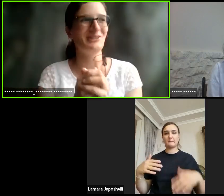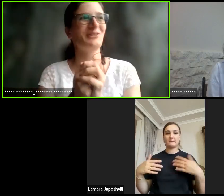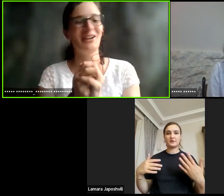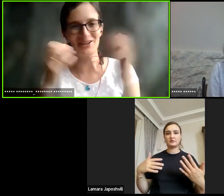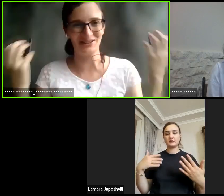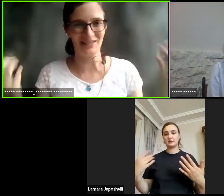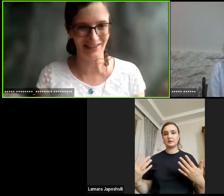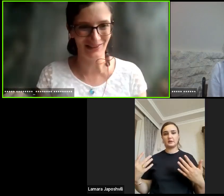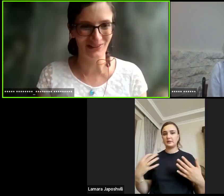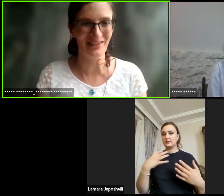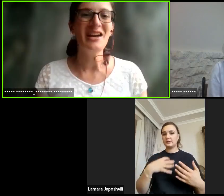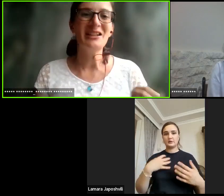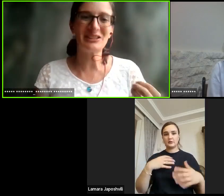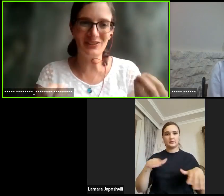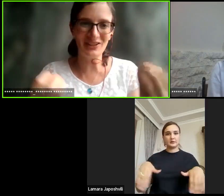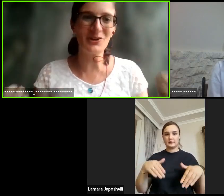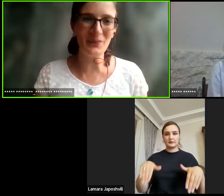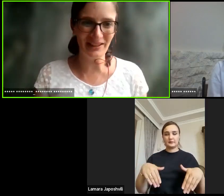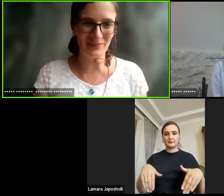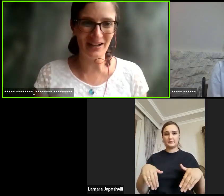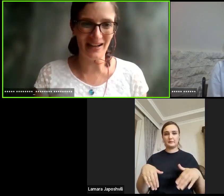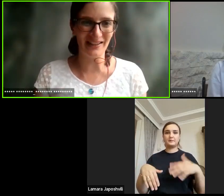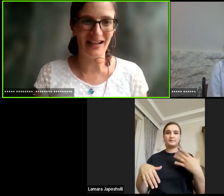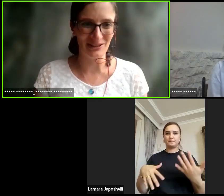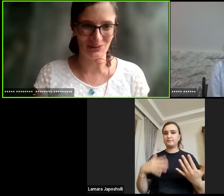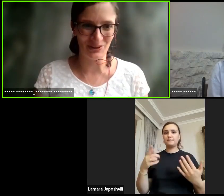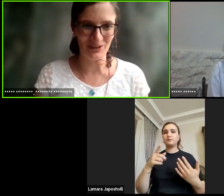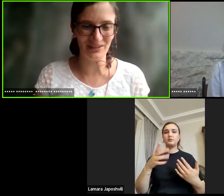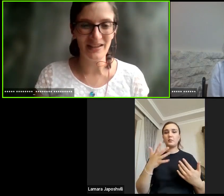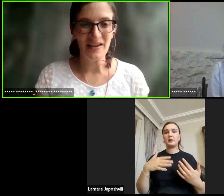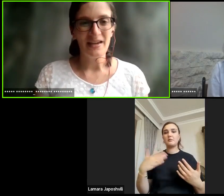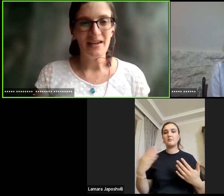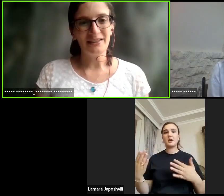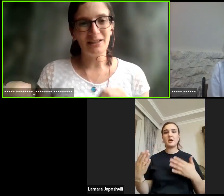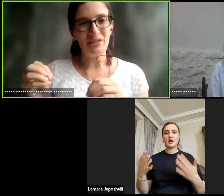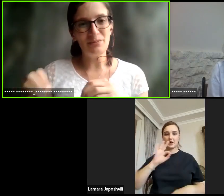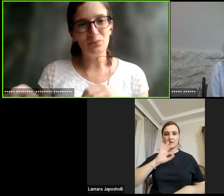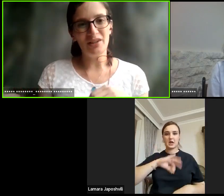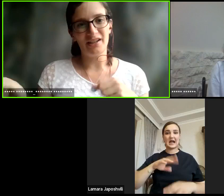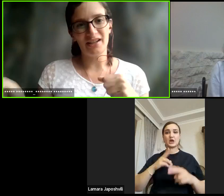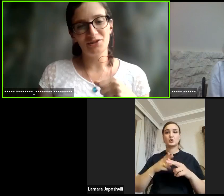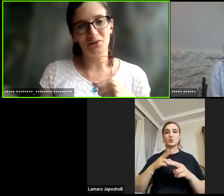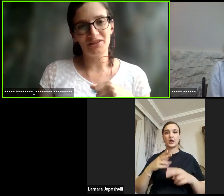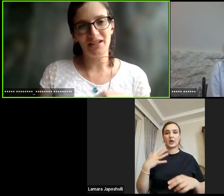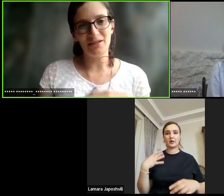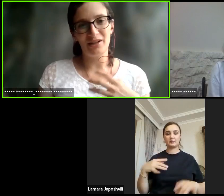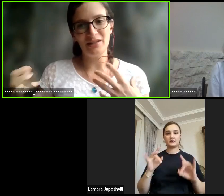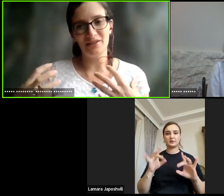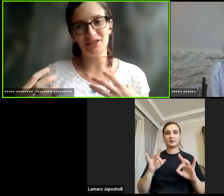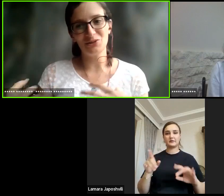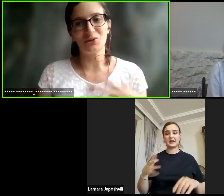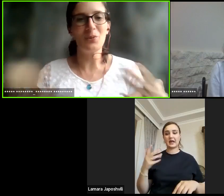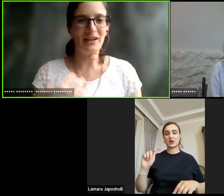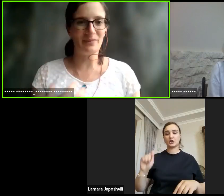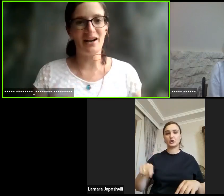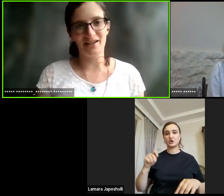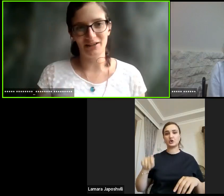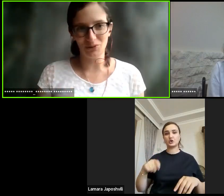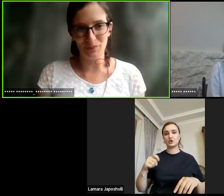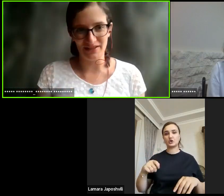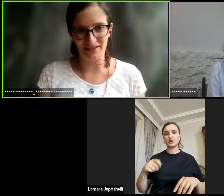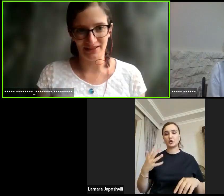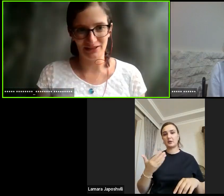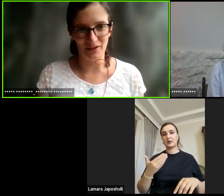ესეთი მნიშვნელობა არ აქვს საკრალური. თქვენ რომელი მხარე გაწუხებთ? და ახლა მიდგმულია ხელჯოხის ტარება იმაზე თუ რომელი